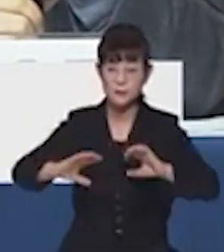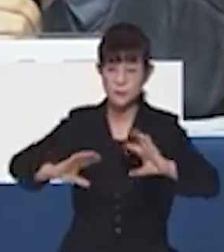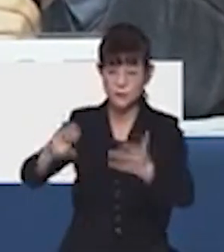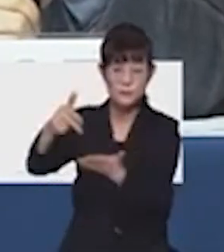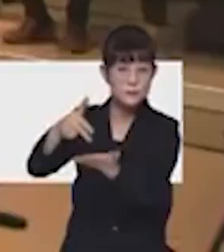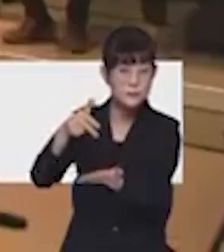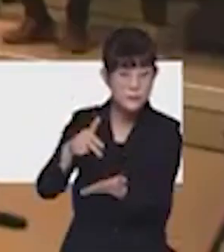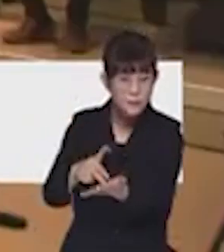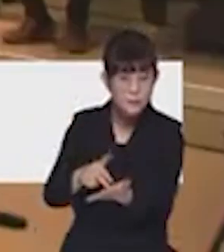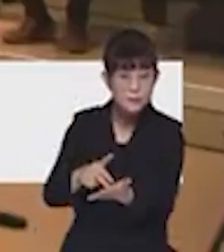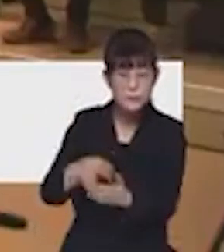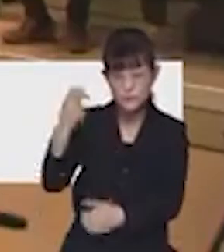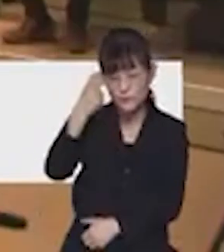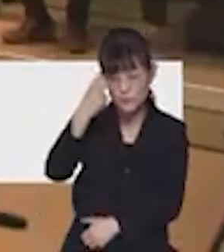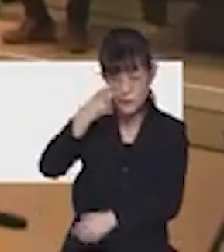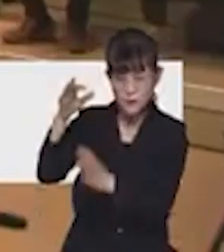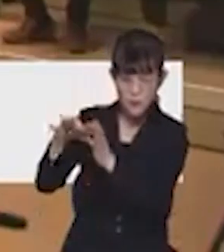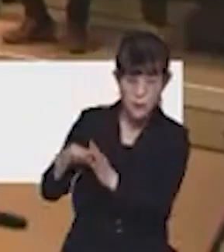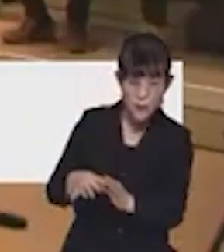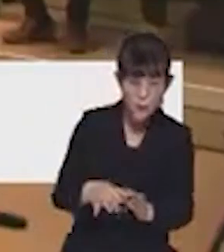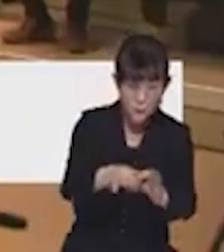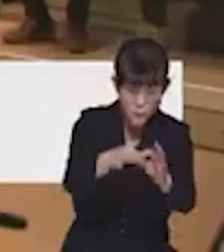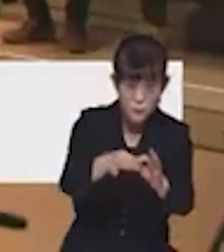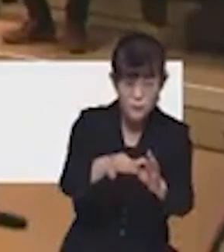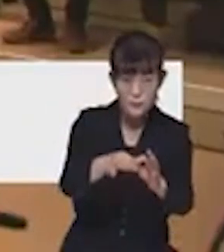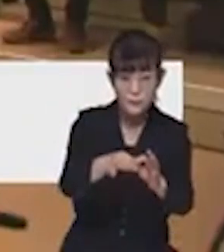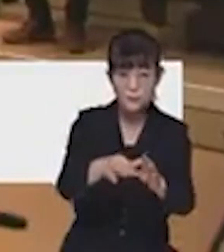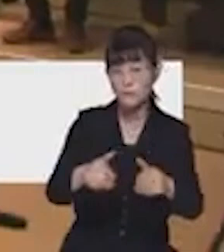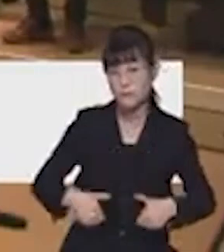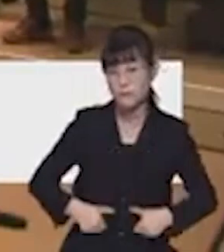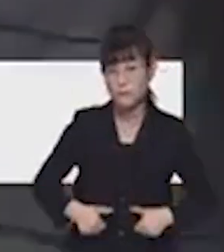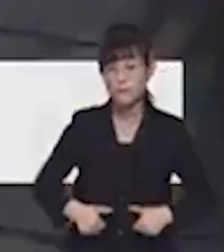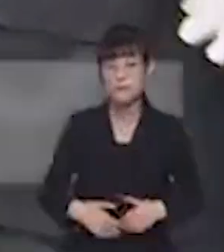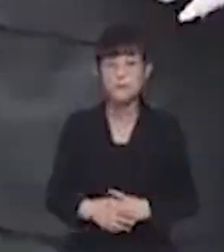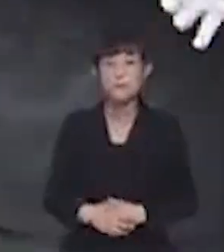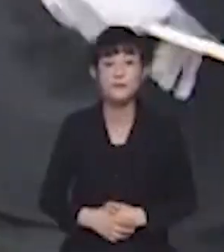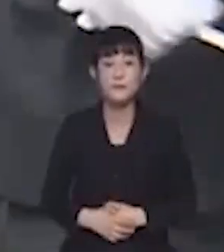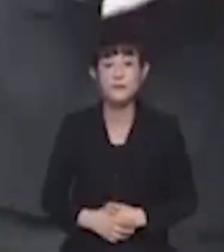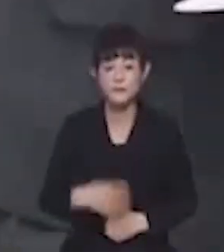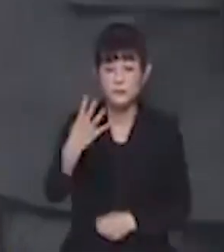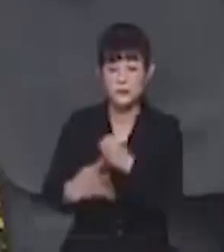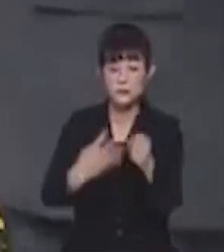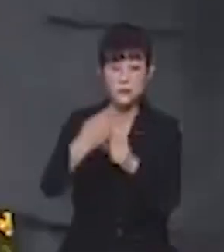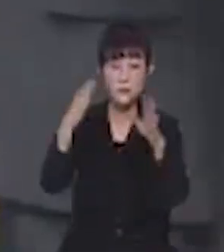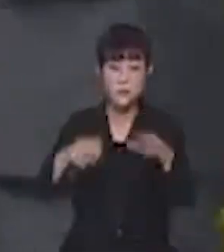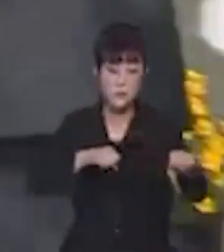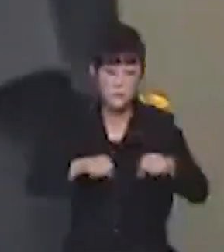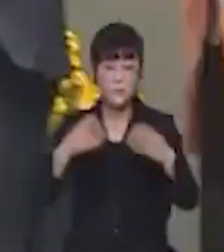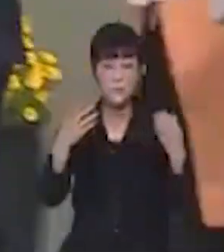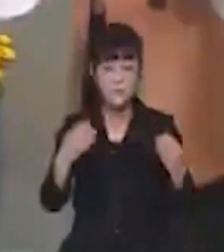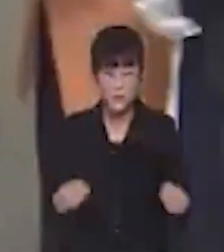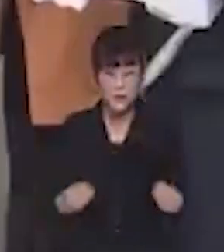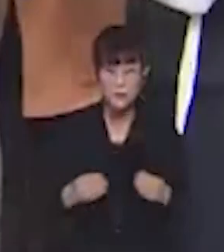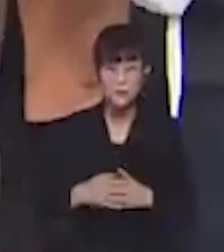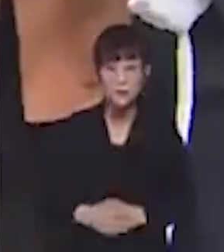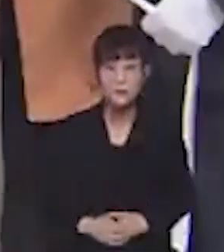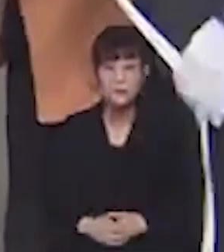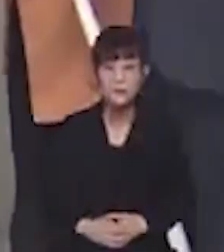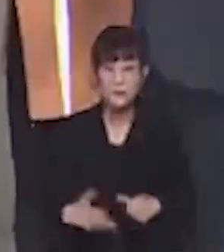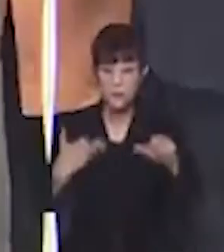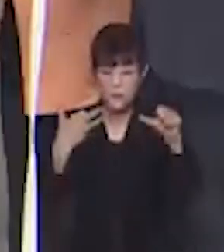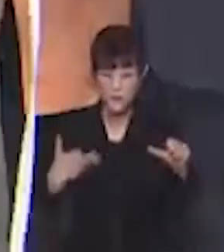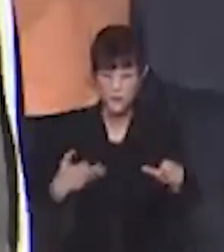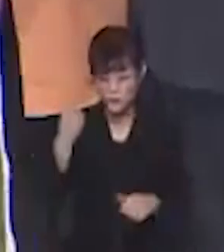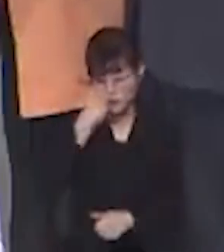다른 조사를 이어가야 된다는 그런 의지 표명도 되어야 될 것 같고요. 4년간의 활동을 끝으로 역사 속으로 사라지는